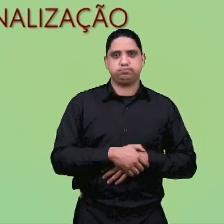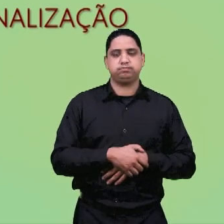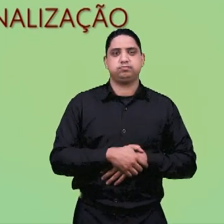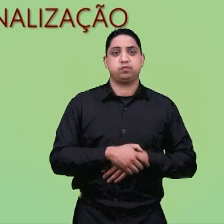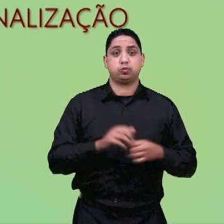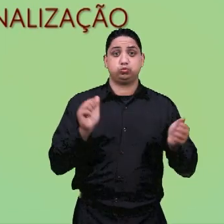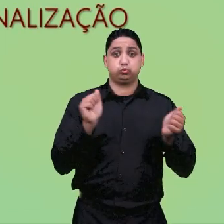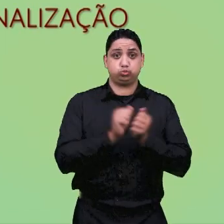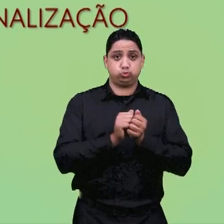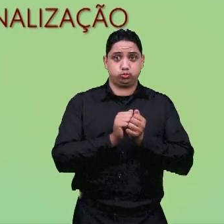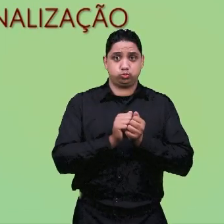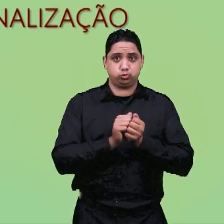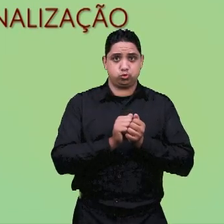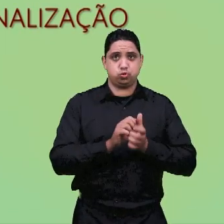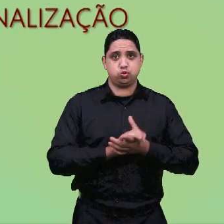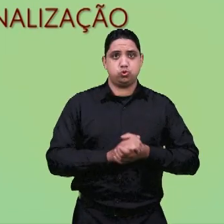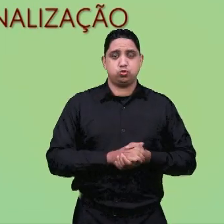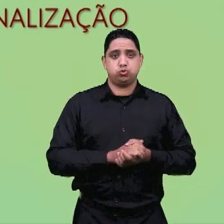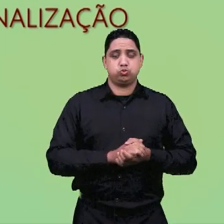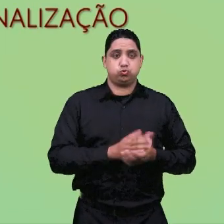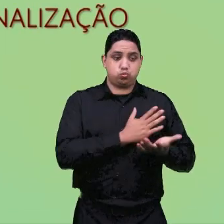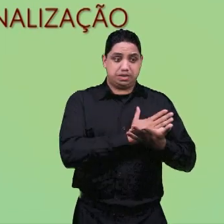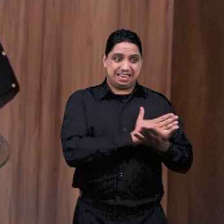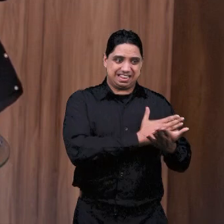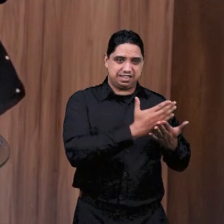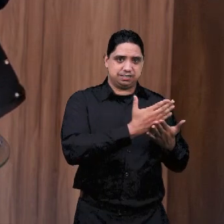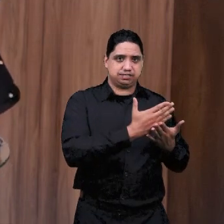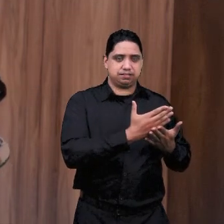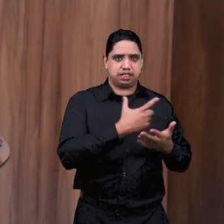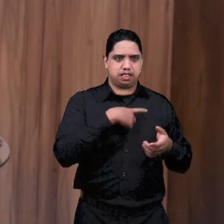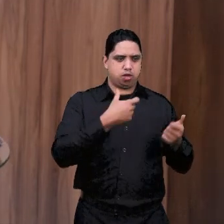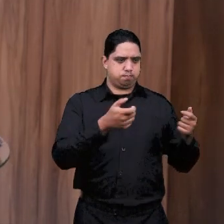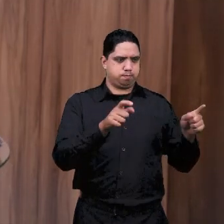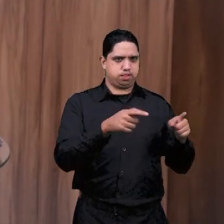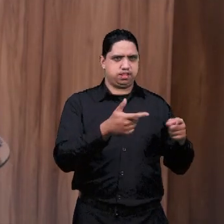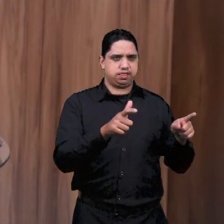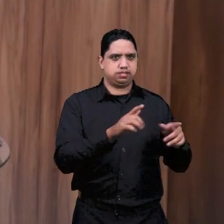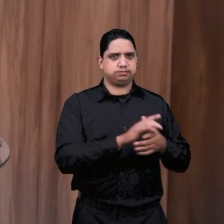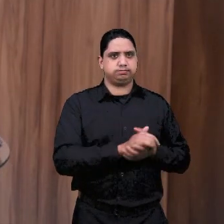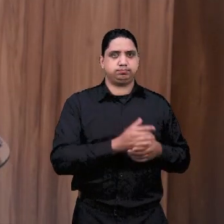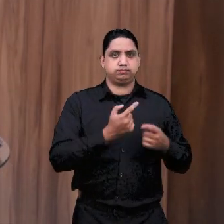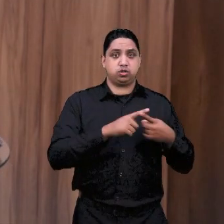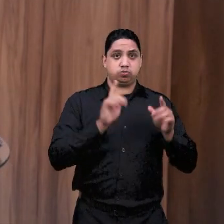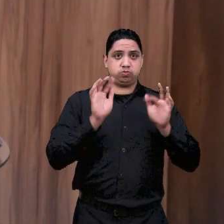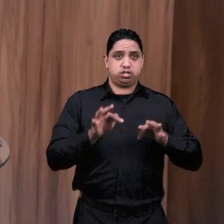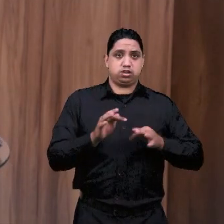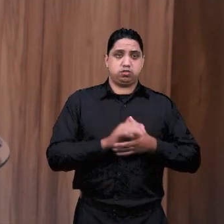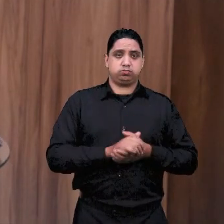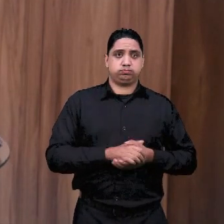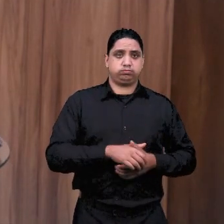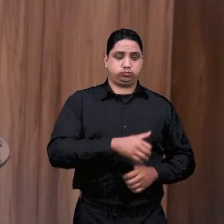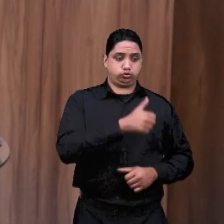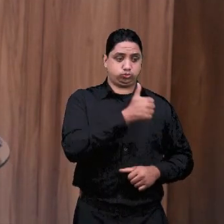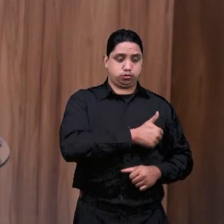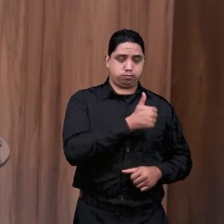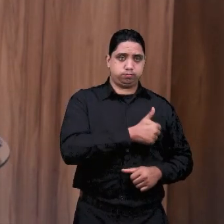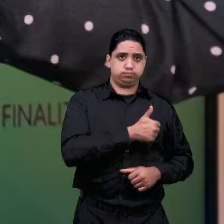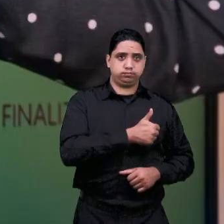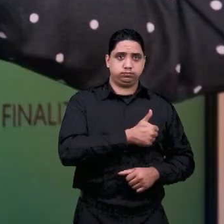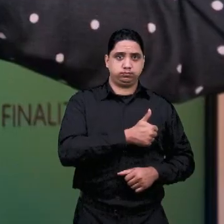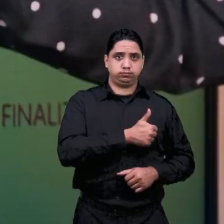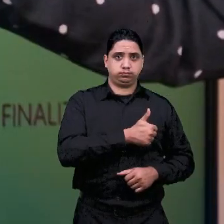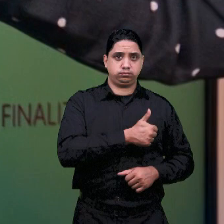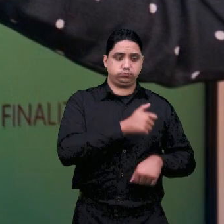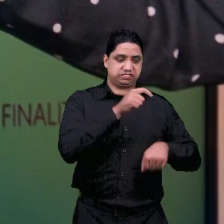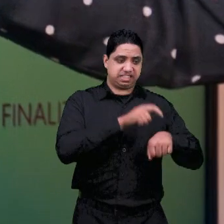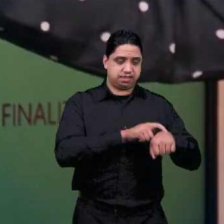avec l'introduction. Il y a la partie mélodique, mais à la fin, nous allons utiliser un, le premier, le deuxième